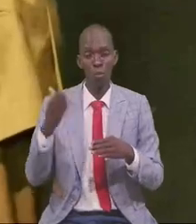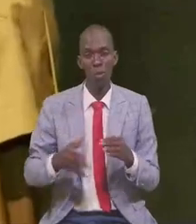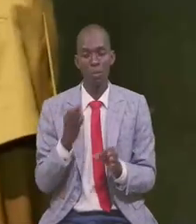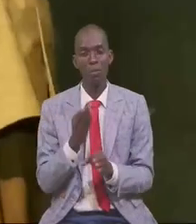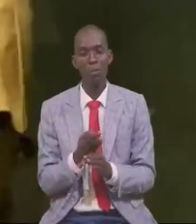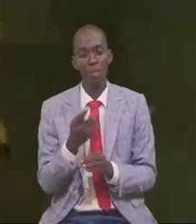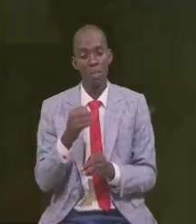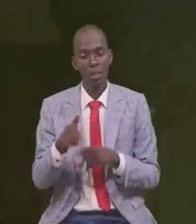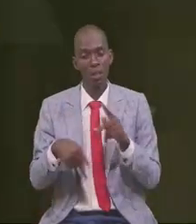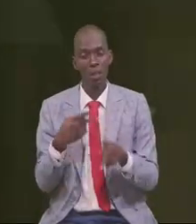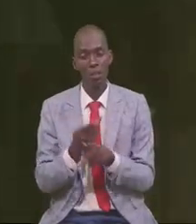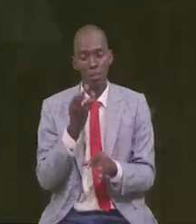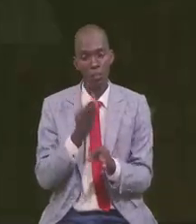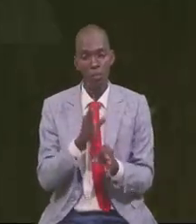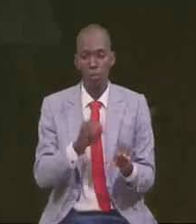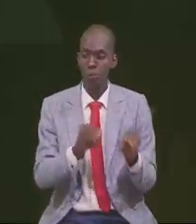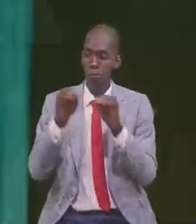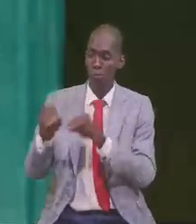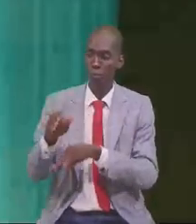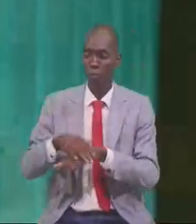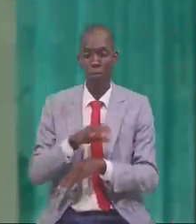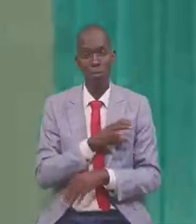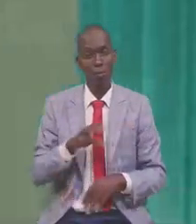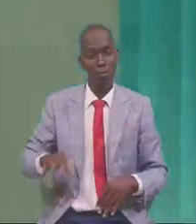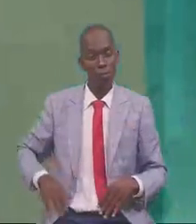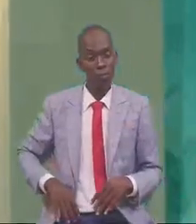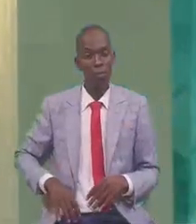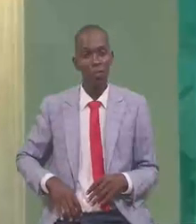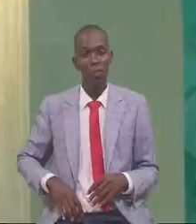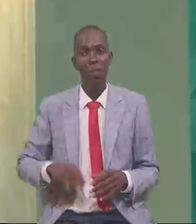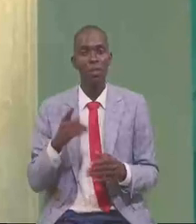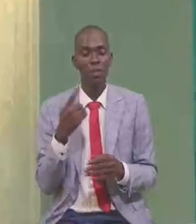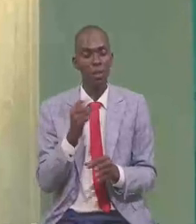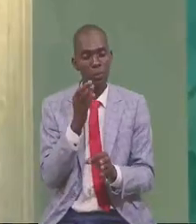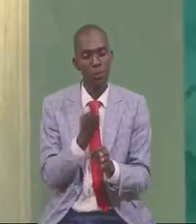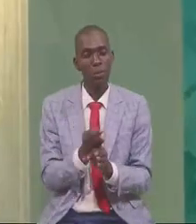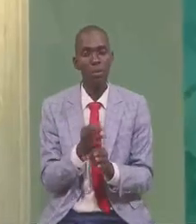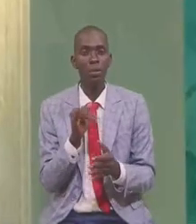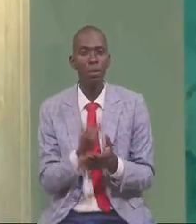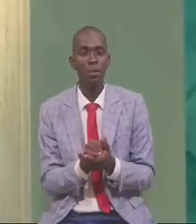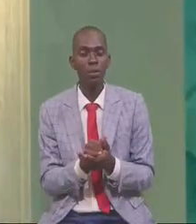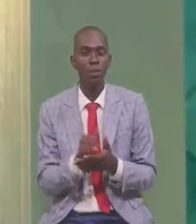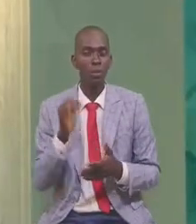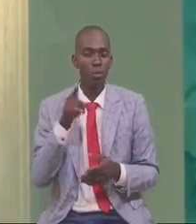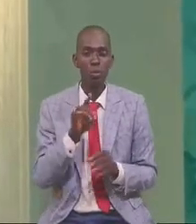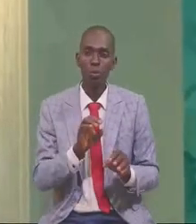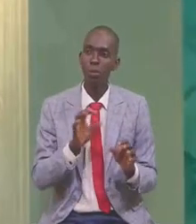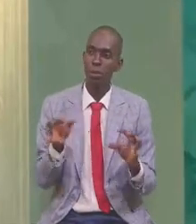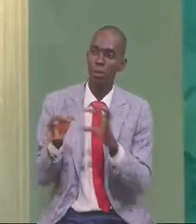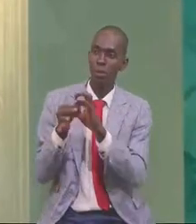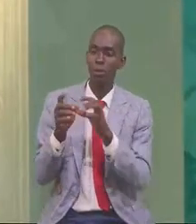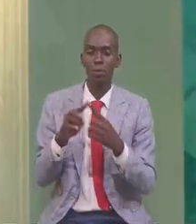places en Christ, la foi que tu mets en Christ, la foi que tu mets en Christ et tu